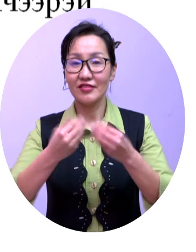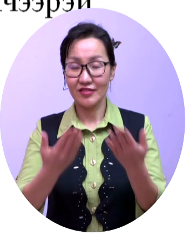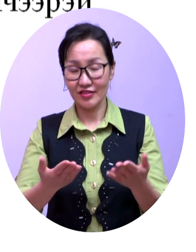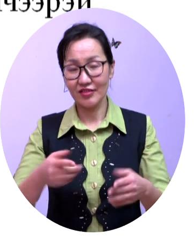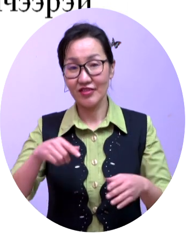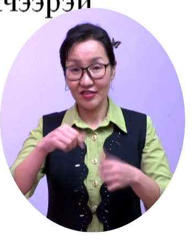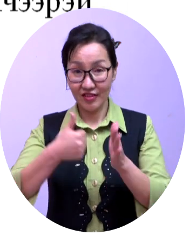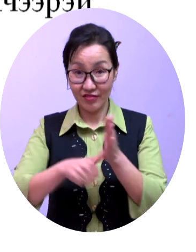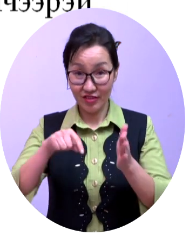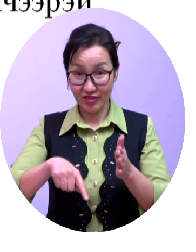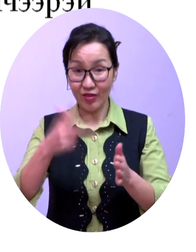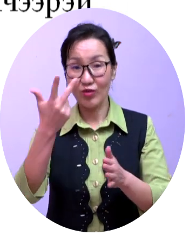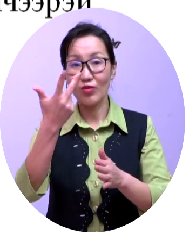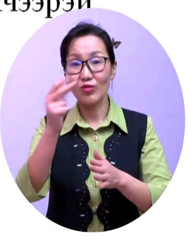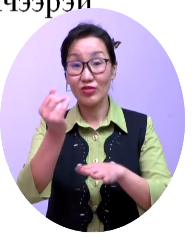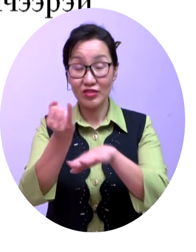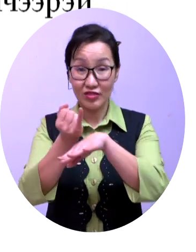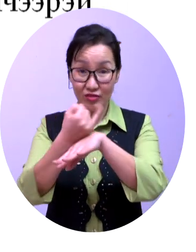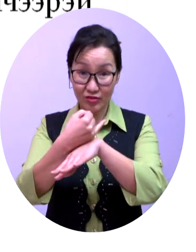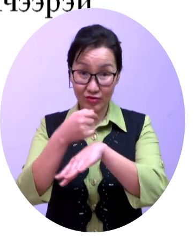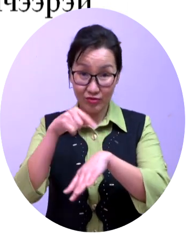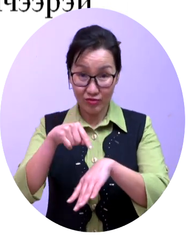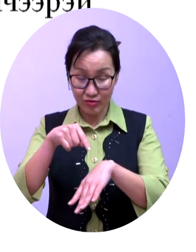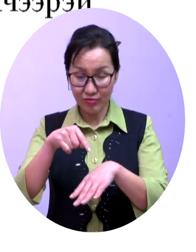дурш 8-ын тоог давтан бичээрэй.